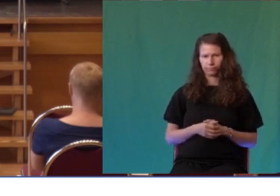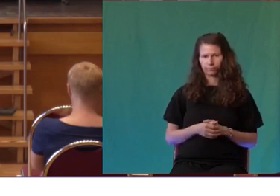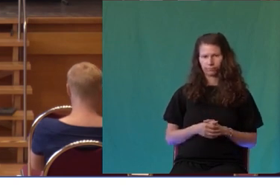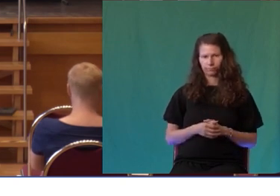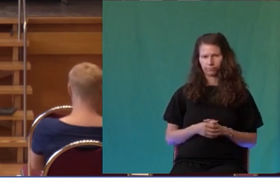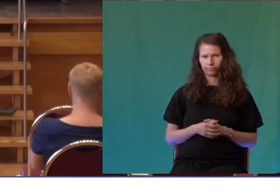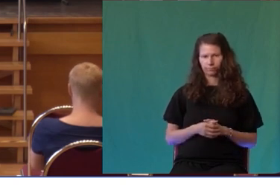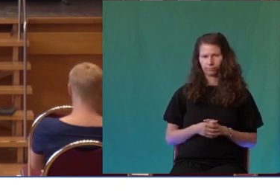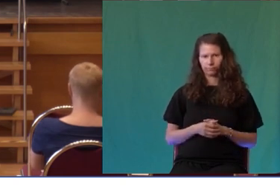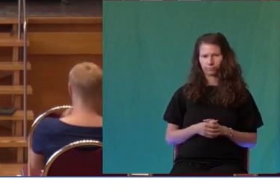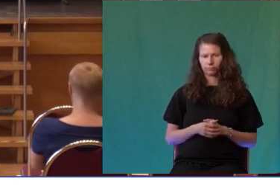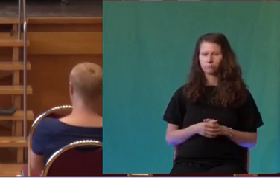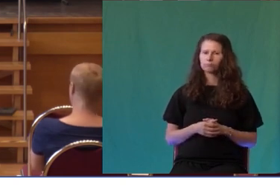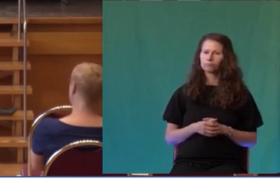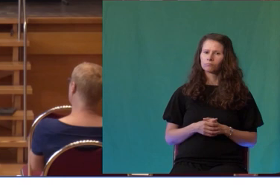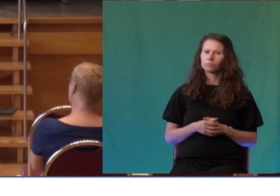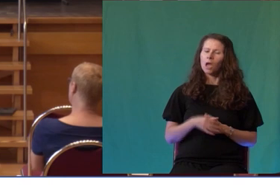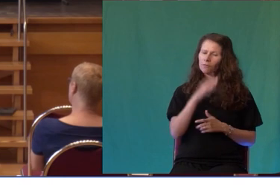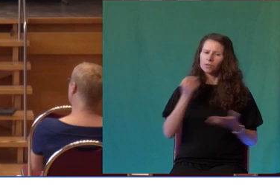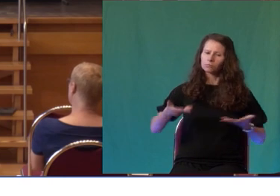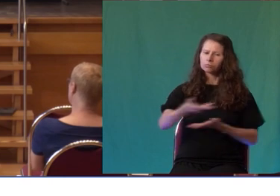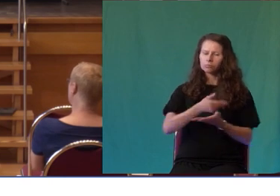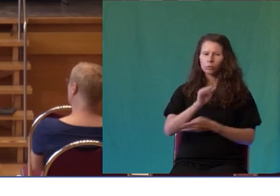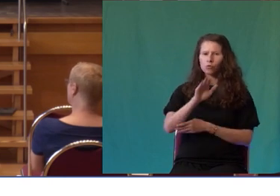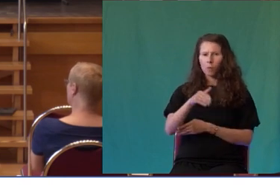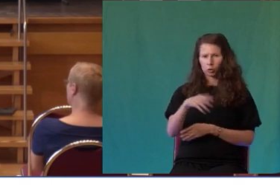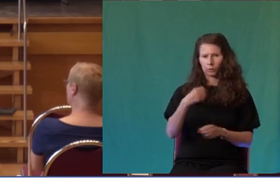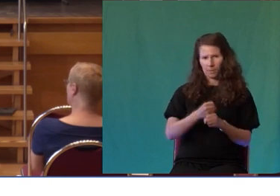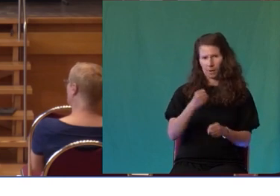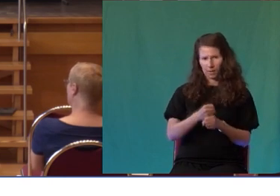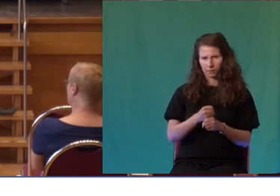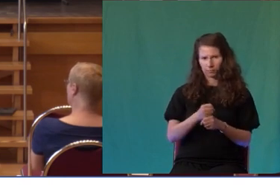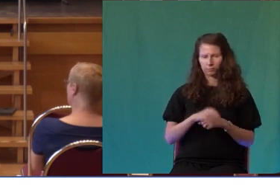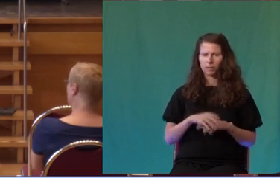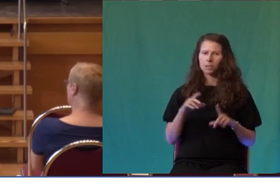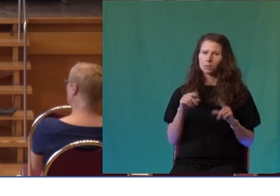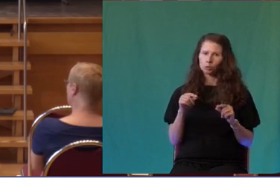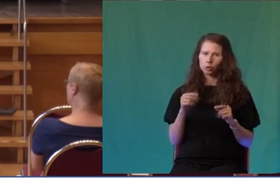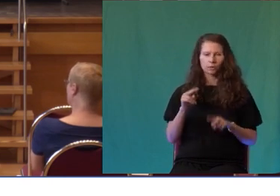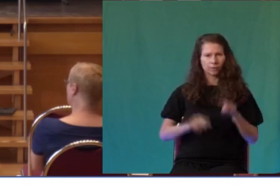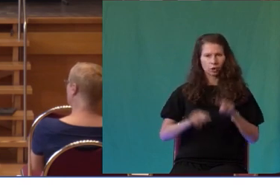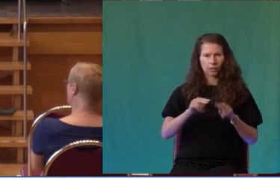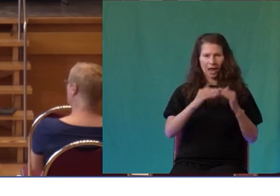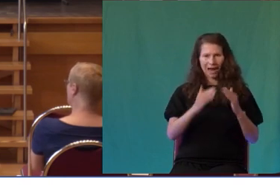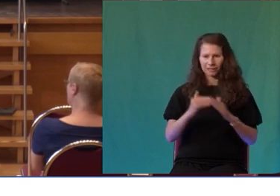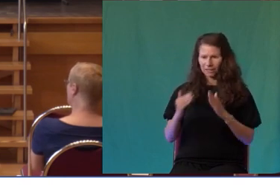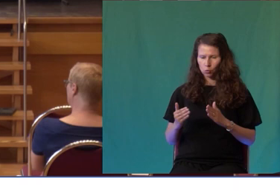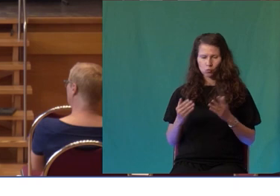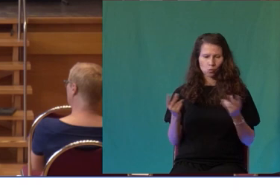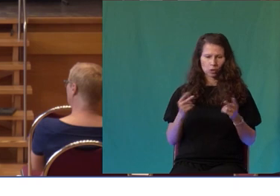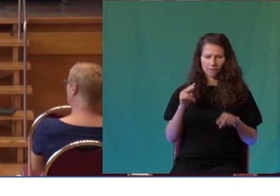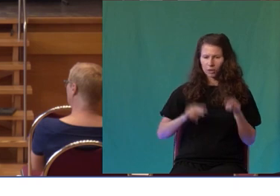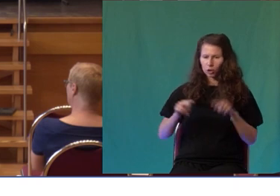über die Zusammenarbeit wurde auch viel gesprochen Zusammenarbeit also wie können verschiedene Einrichtungen wie können